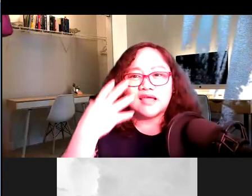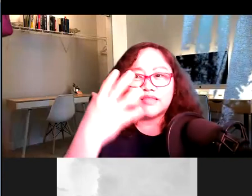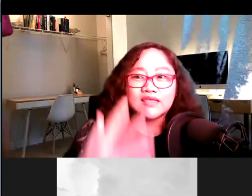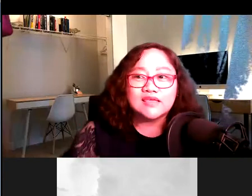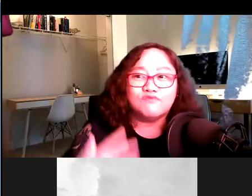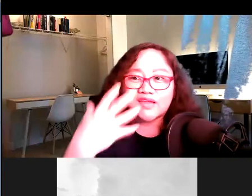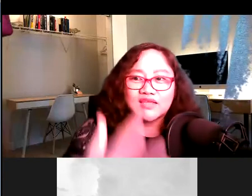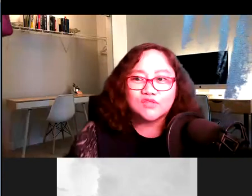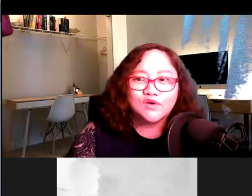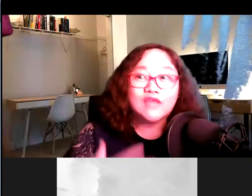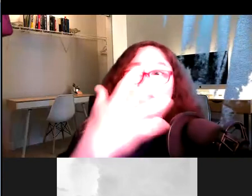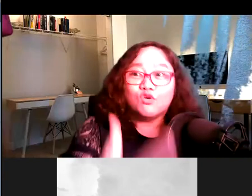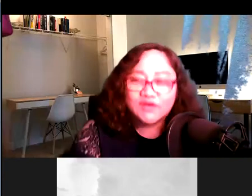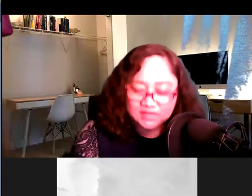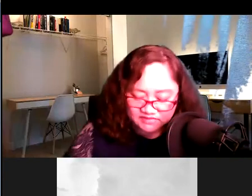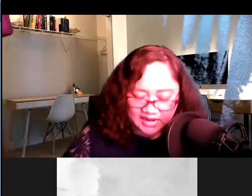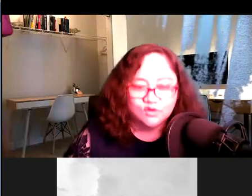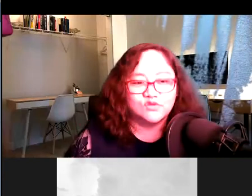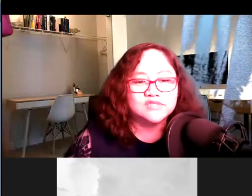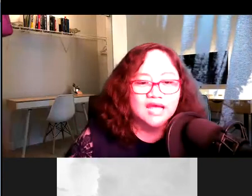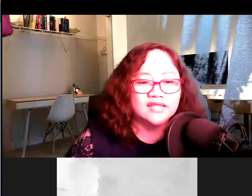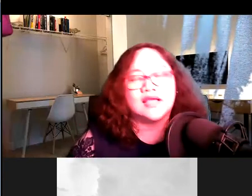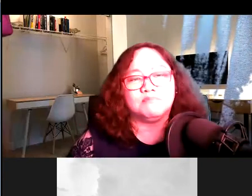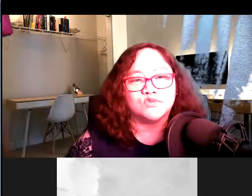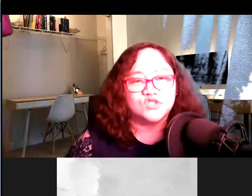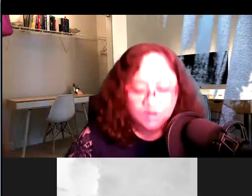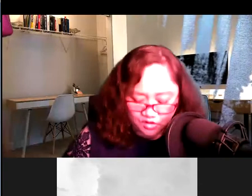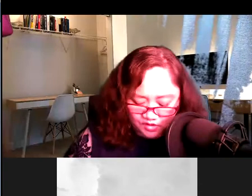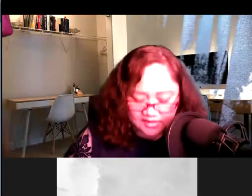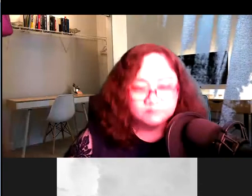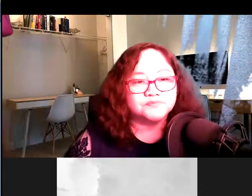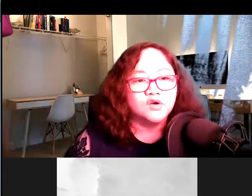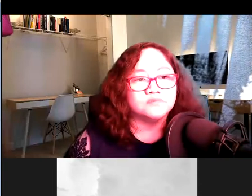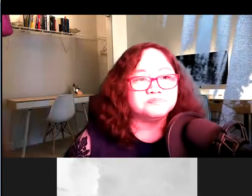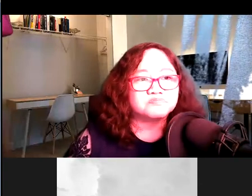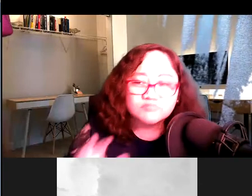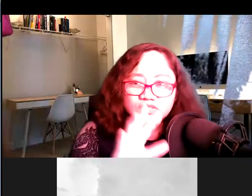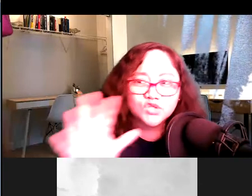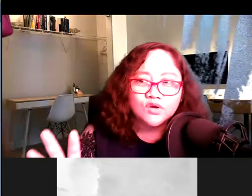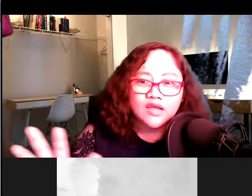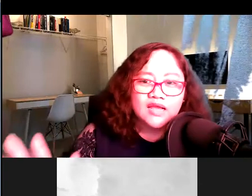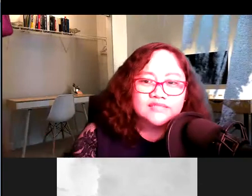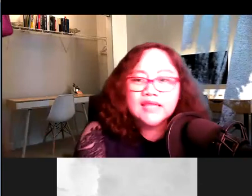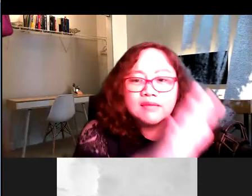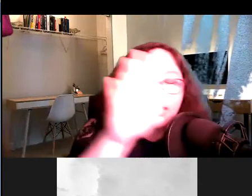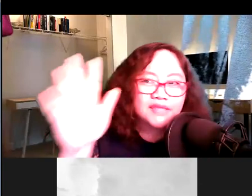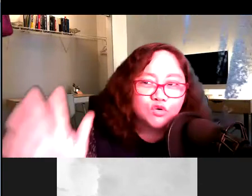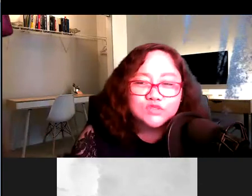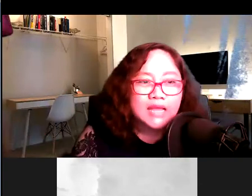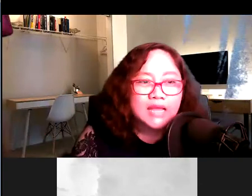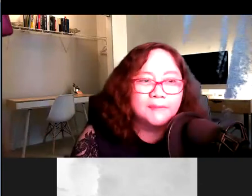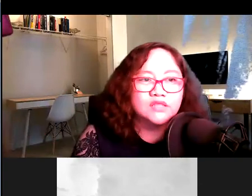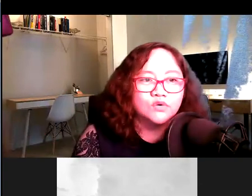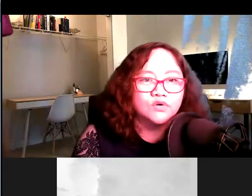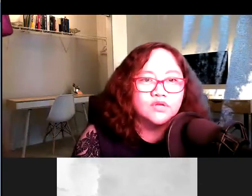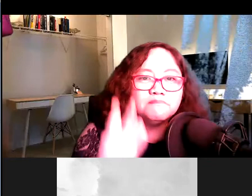na nagiging very ano, innovative tayo dun sa ating approach. Okay, no. So, sa ating mga